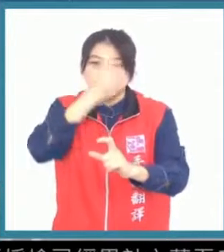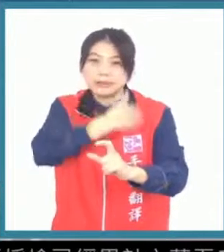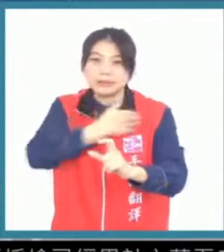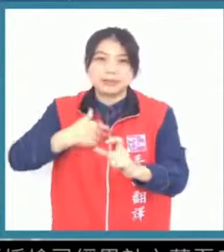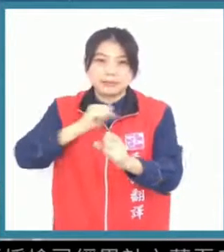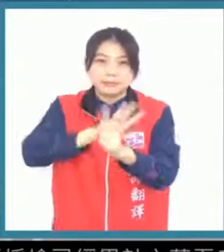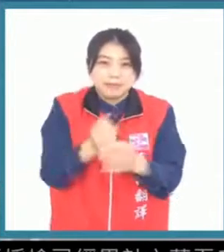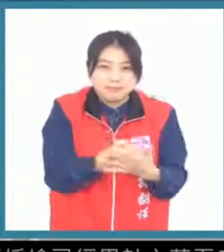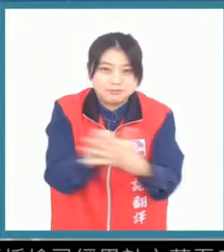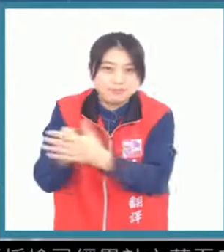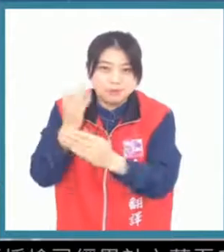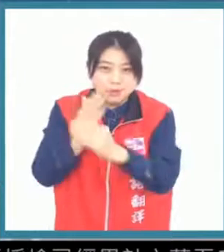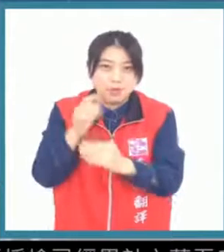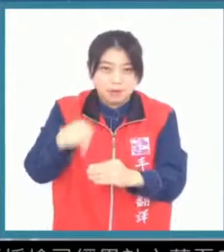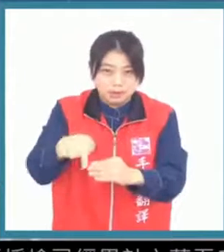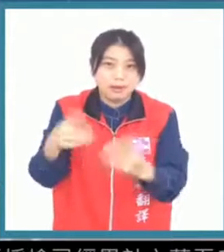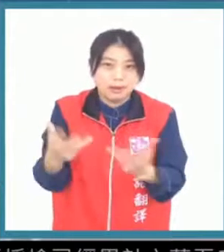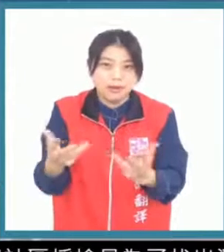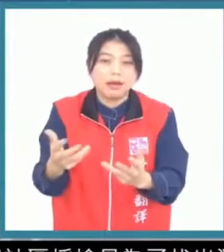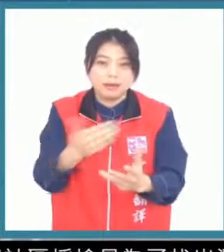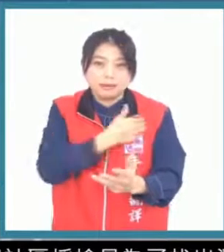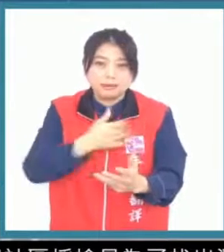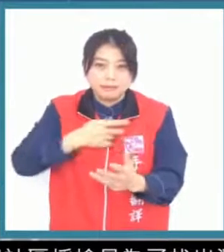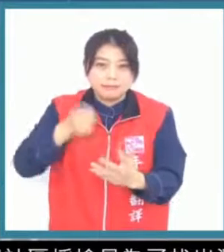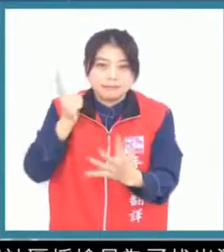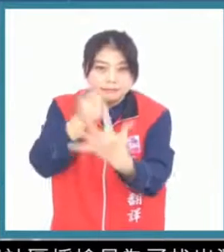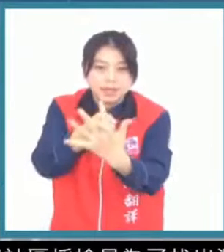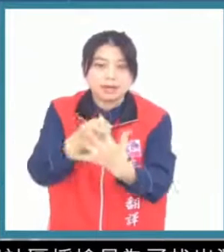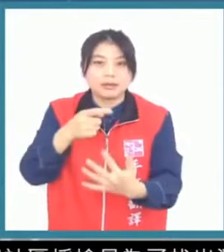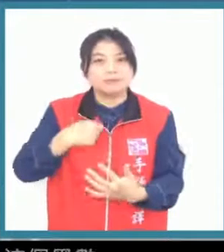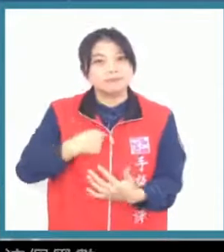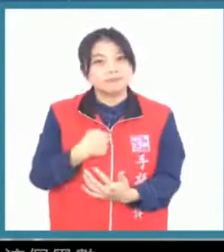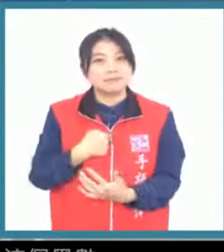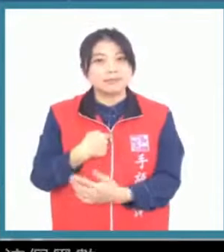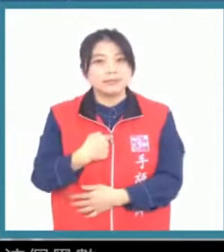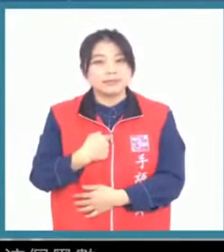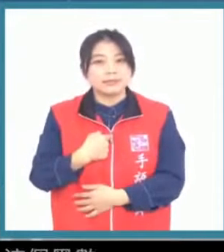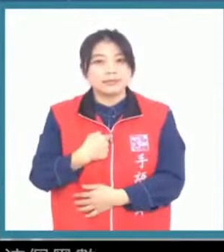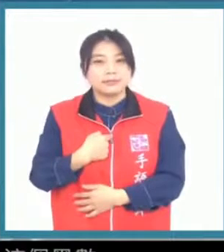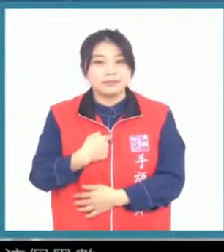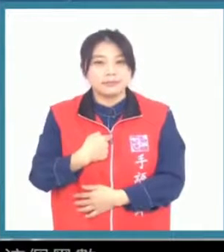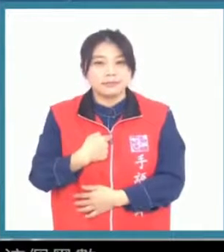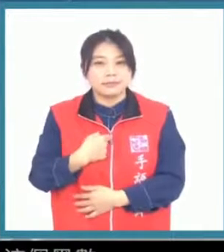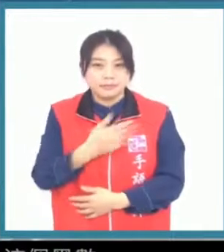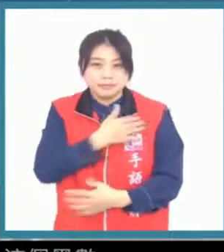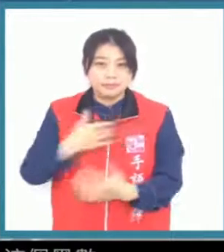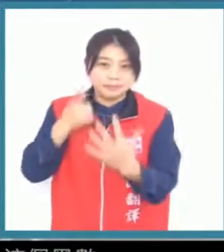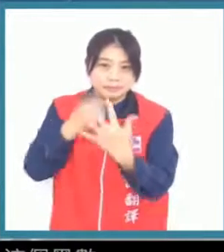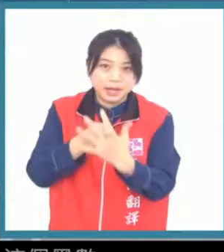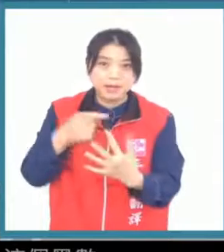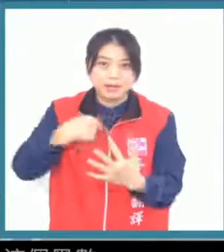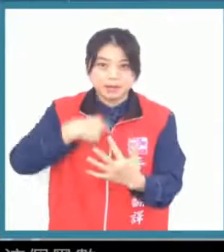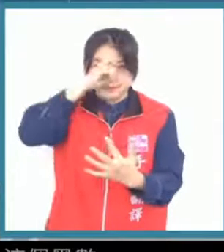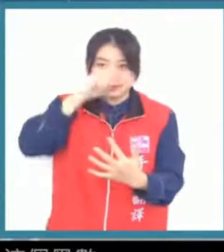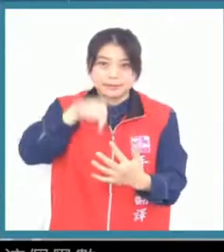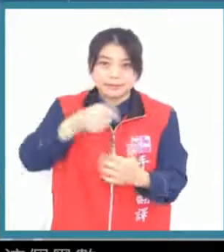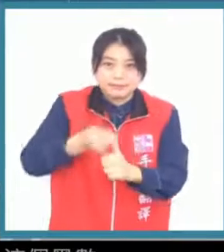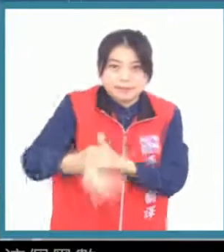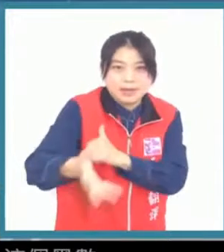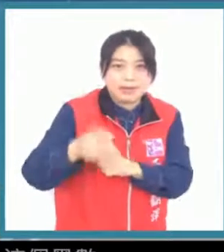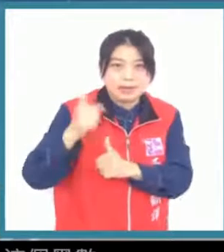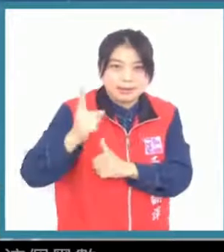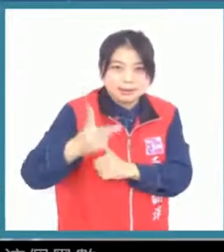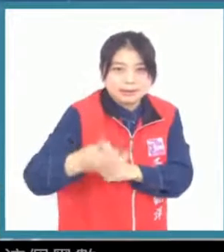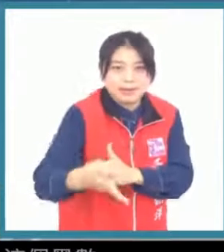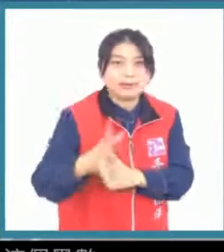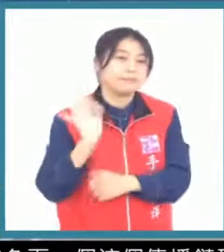避免感染的这个黑数，也避免下一个这个传播链形成的机会，所以这扩